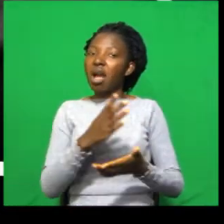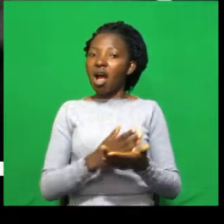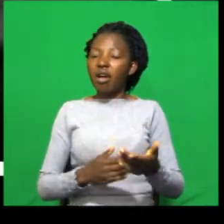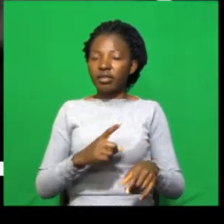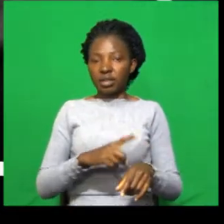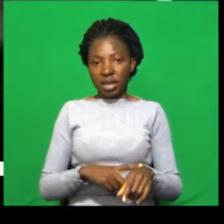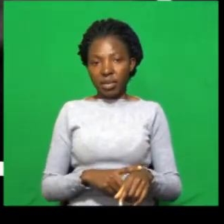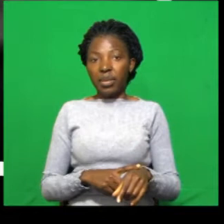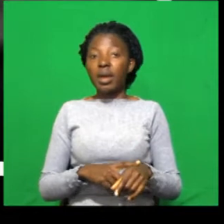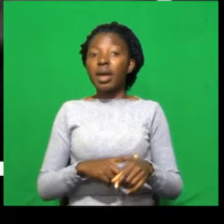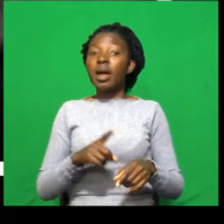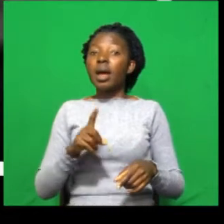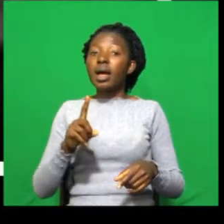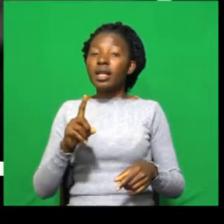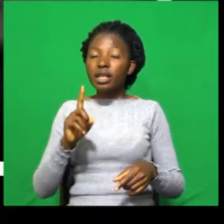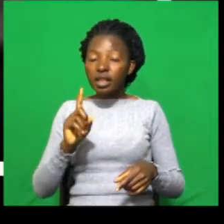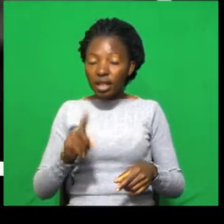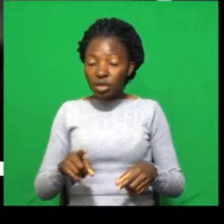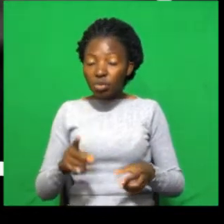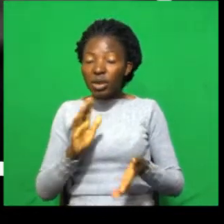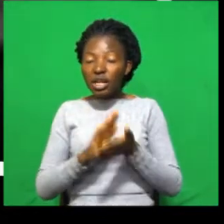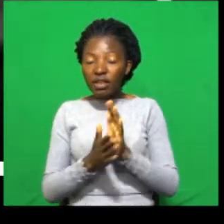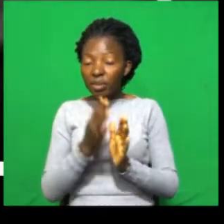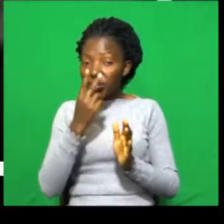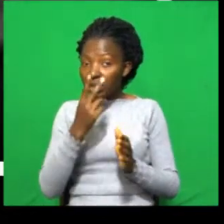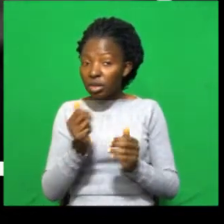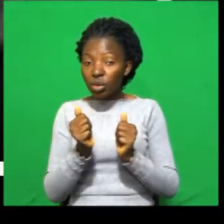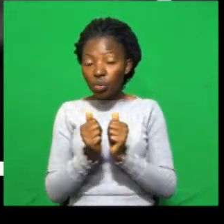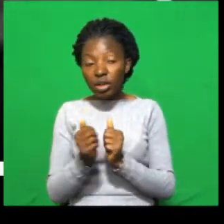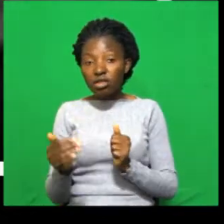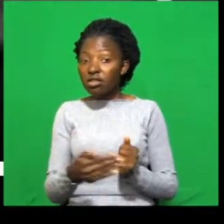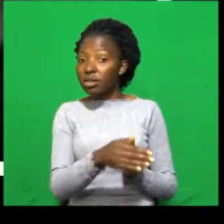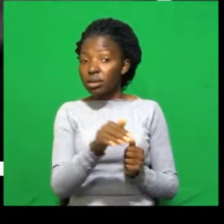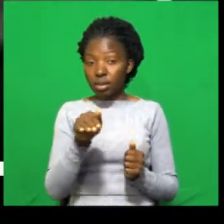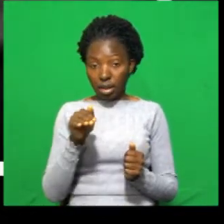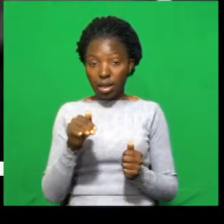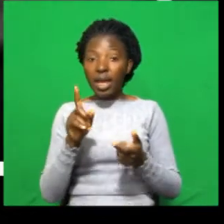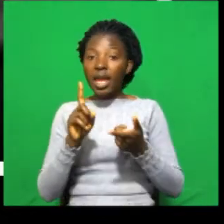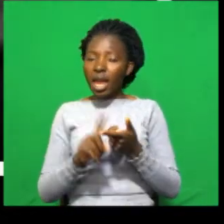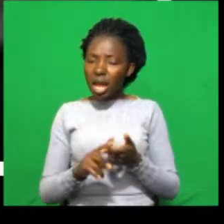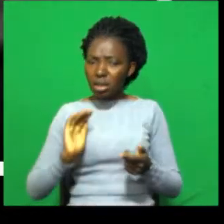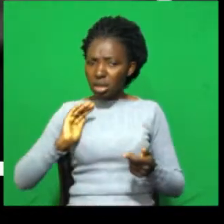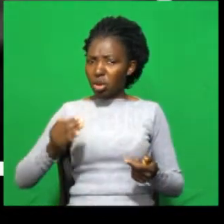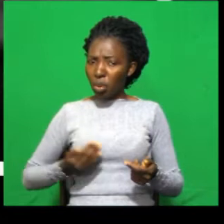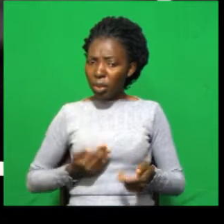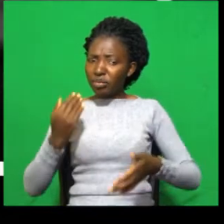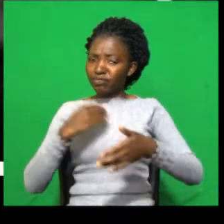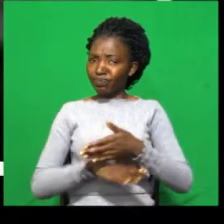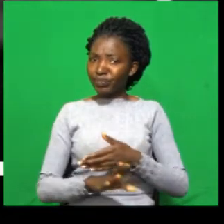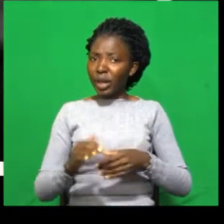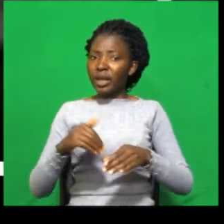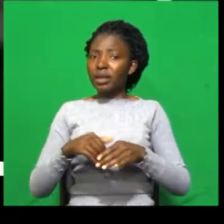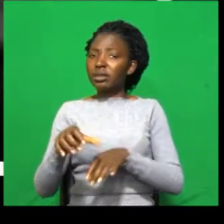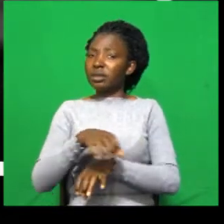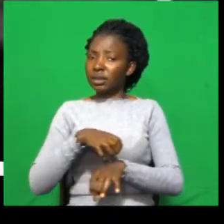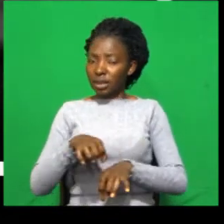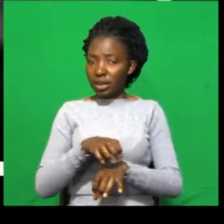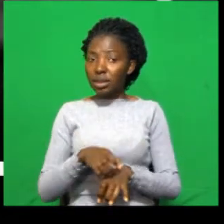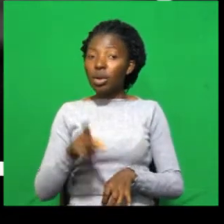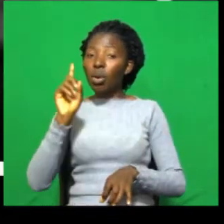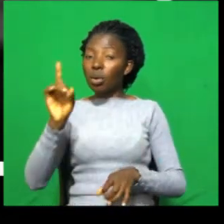yenguva kwaasingavonekwi nenyoka. Verse 6. Verse 6. Mukadzi akatizira kurenje paakagadzirirwa nzvimbo